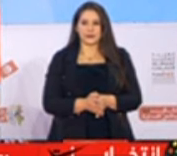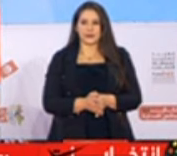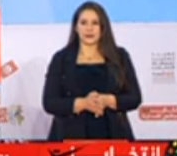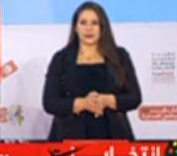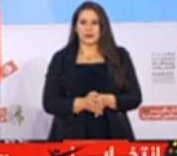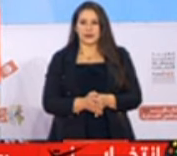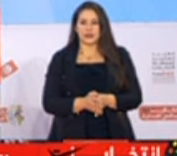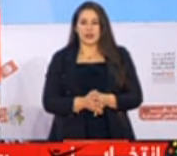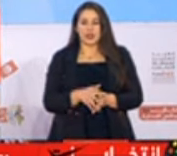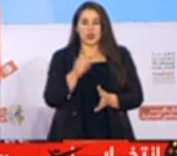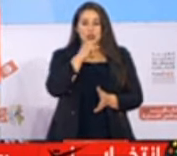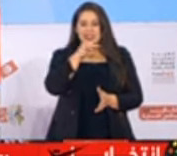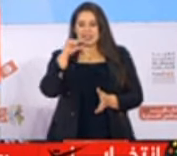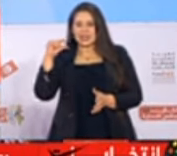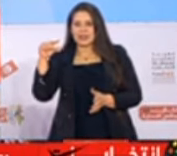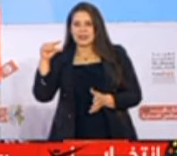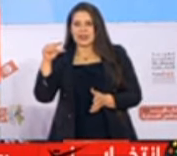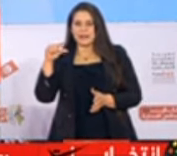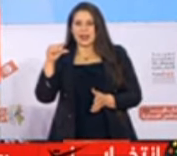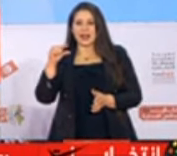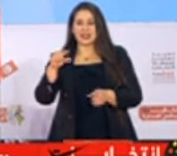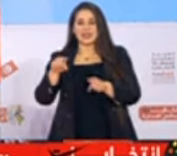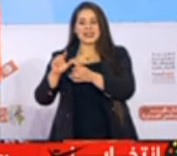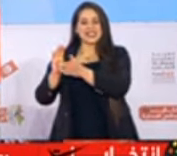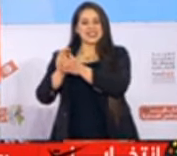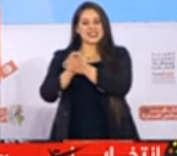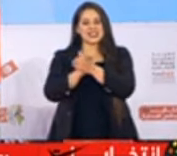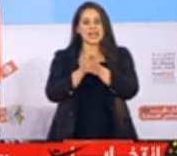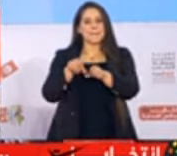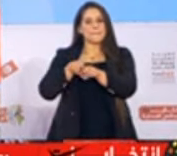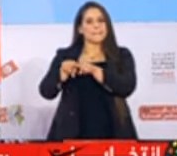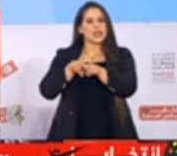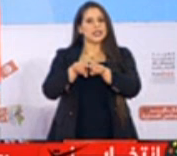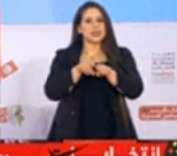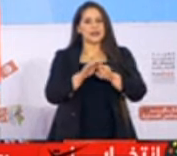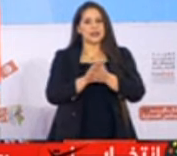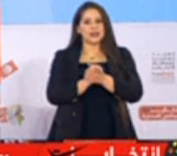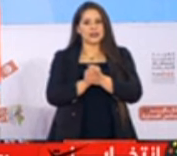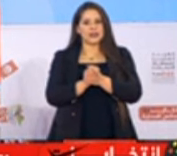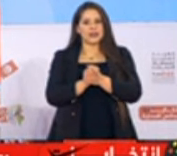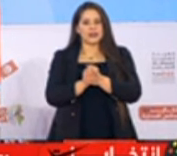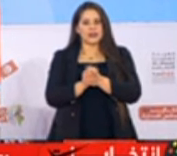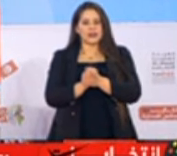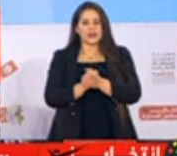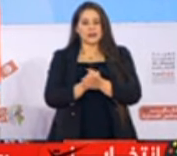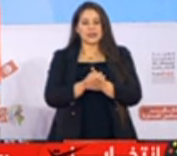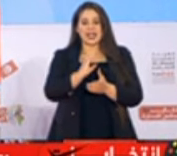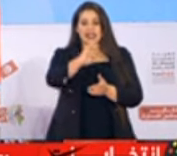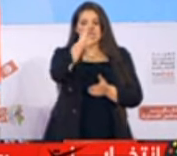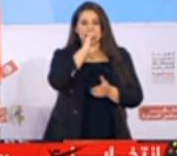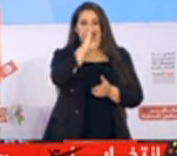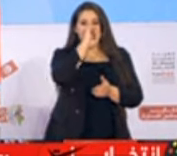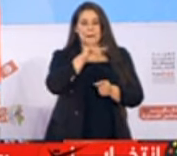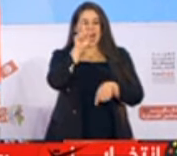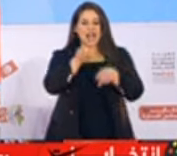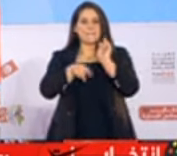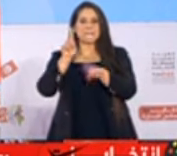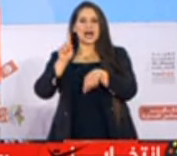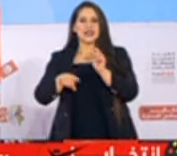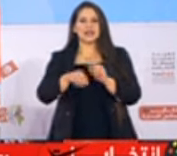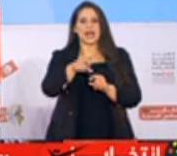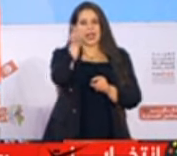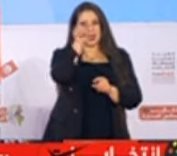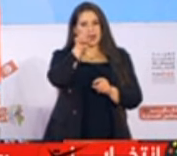أحيل الكلمة للزميل الأستاذ المنصري والزميلة الأستاذة العبروقي للإجابة على بعض الأسئلة.